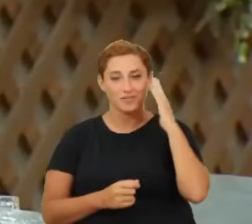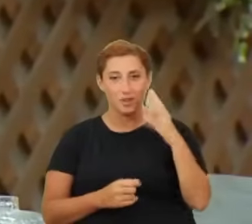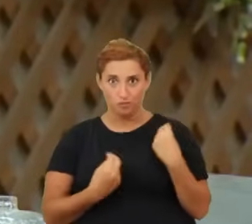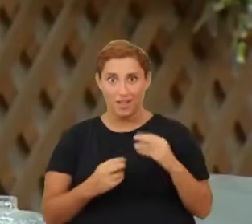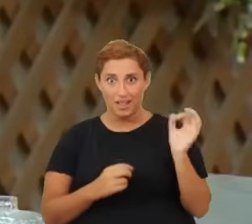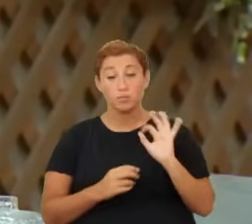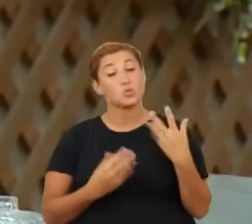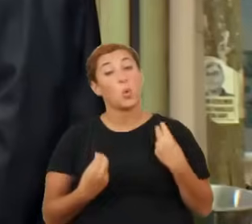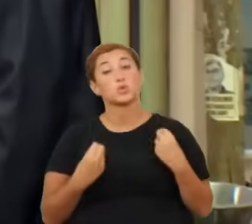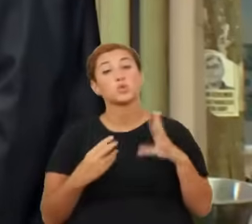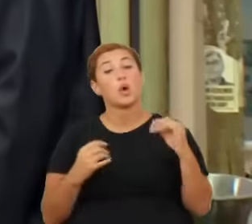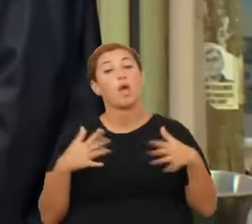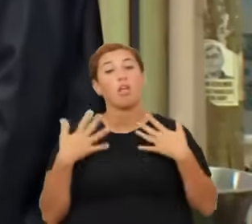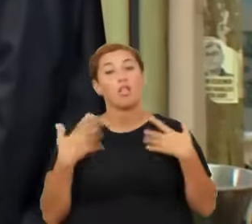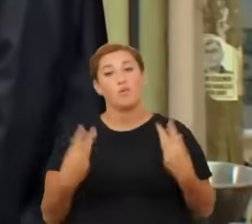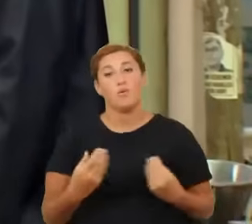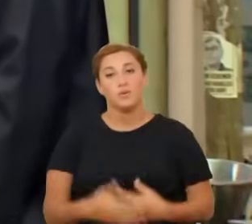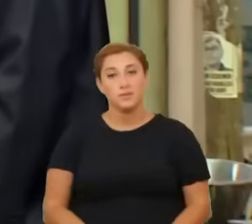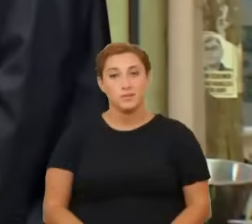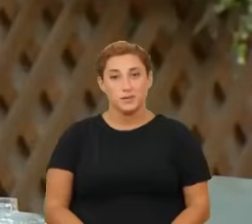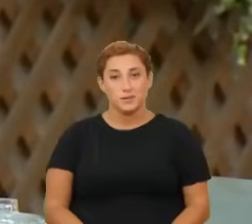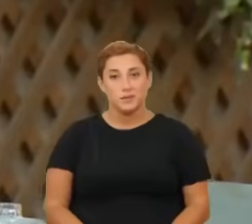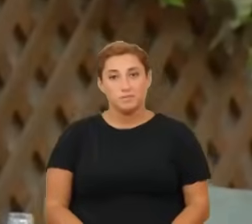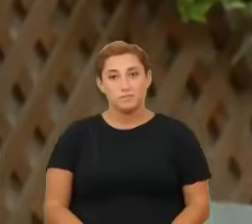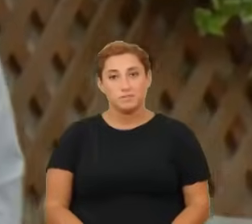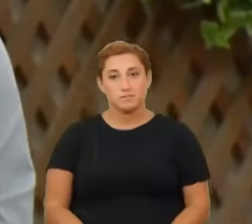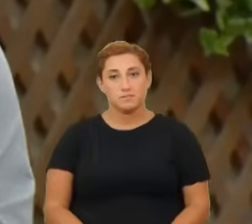kıyaktı değil mi lan? Abi çok güzeldi, çok eğlendik ya.